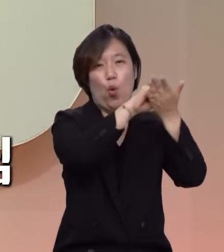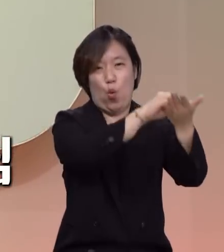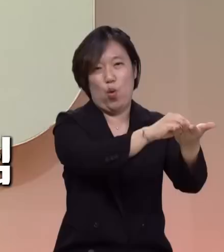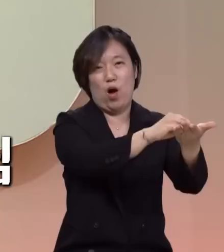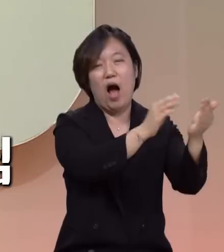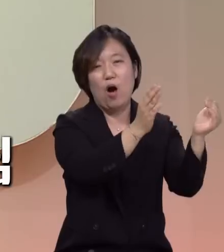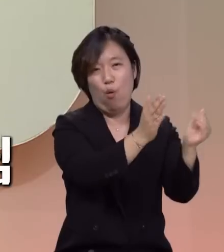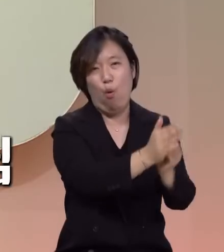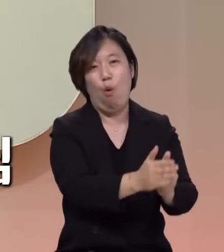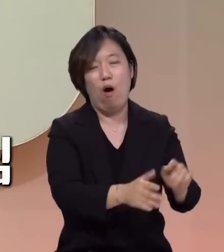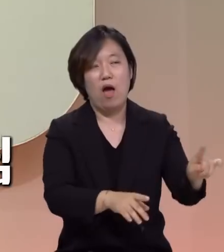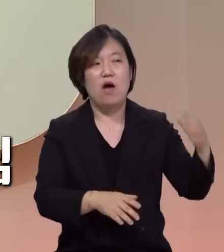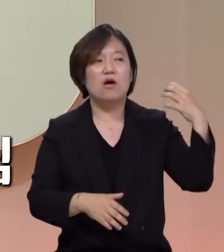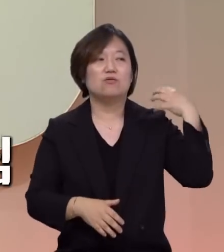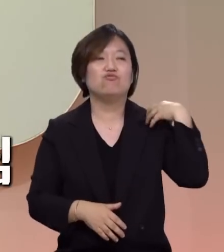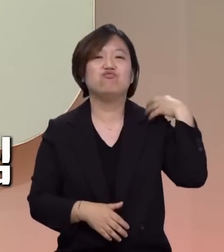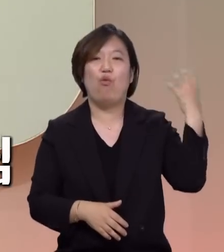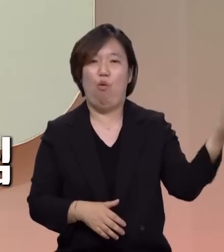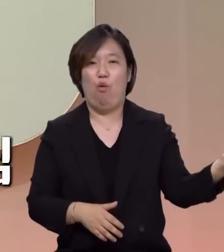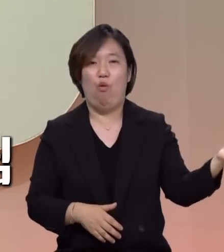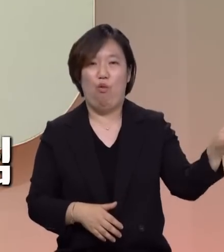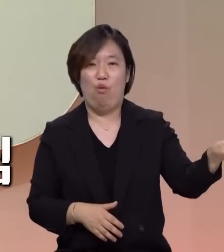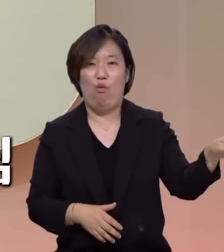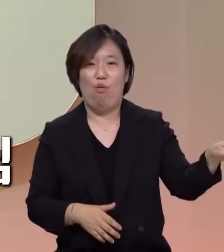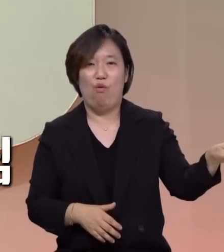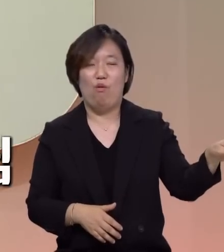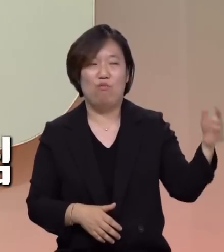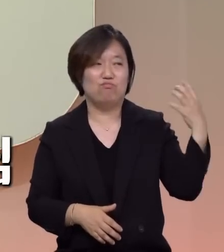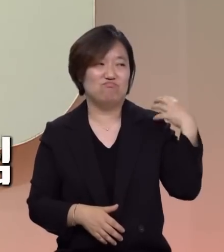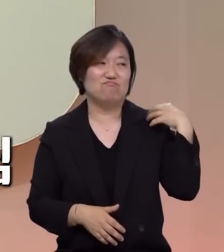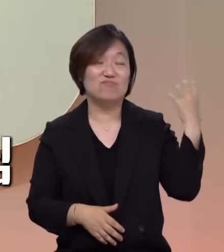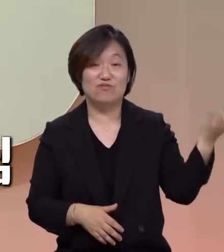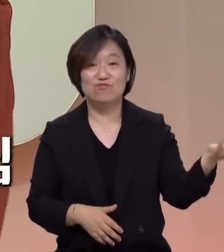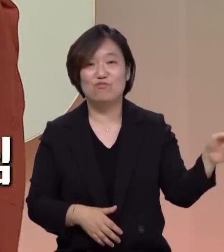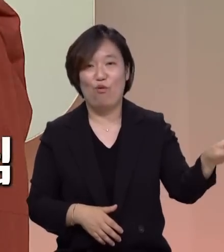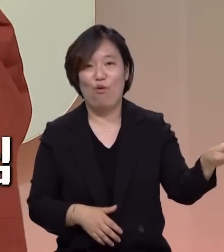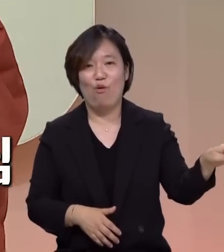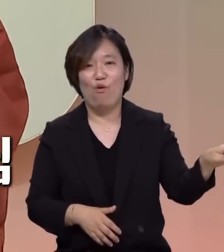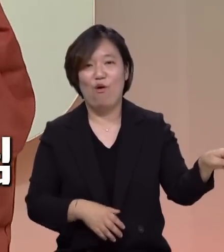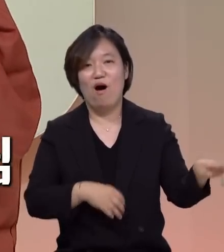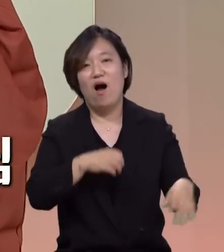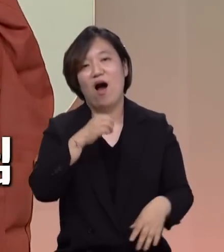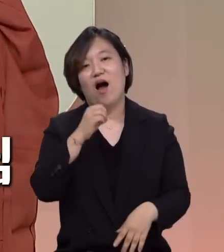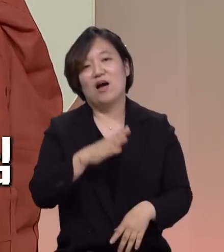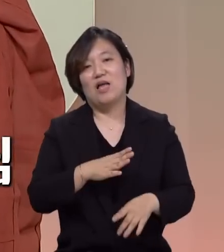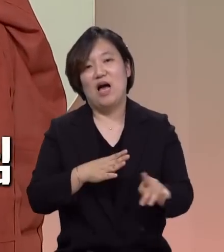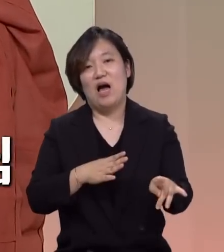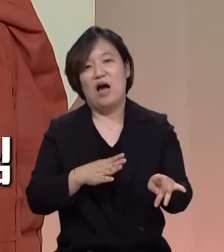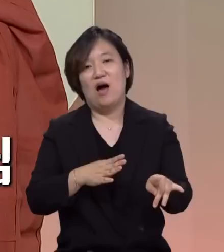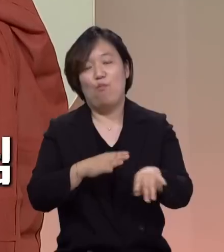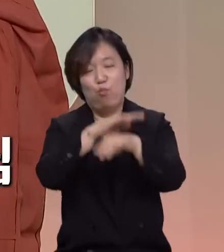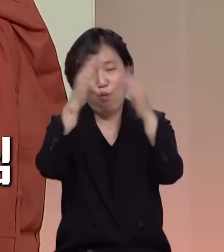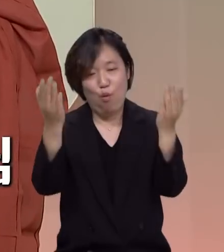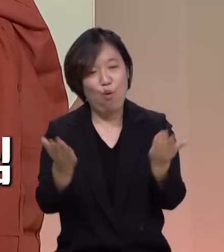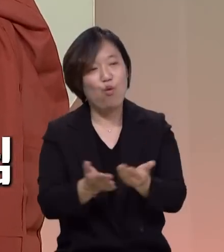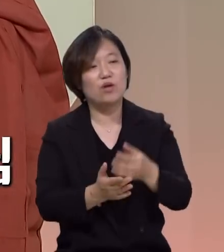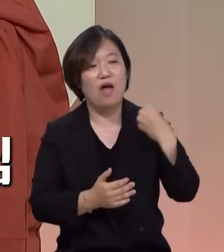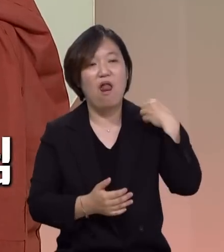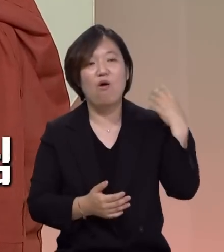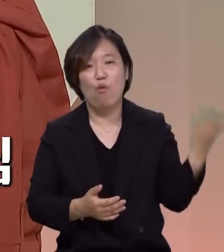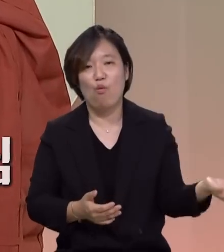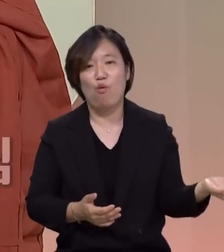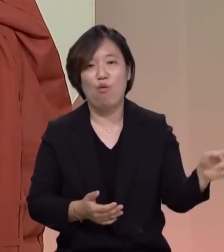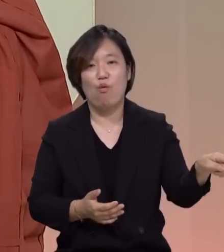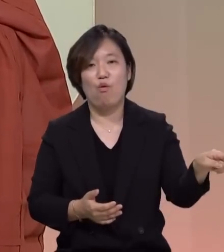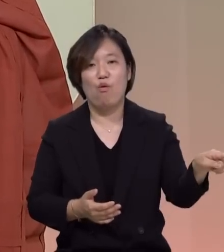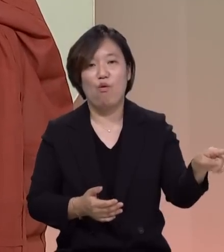스님께서는 아무런 미련 없이 아무런 밀어 넣었어요 다 내려놓고 그